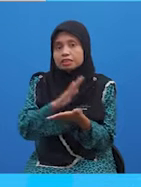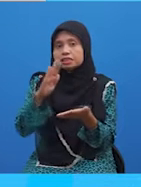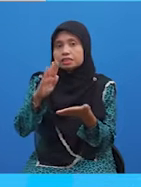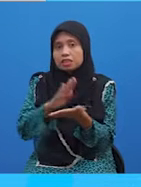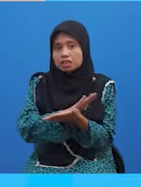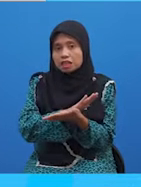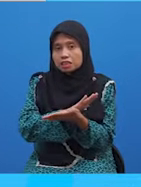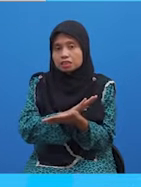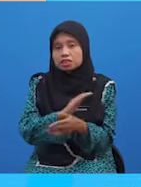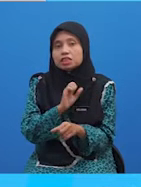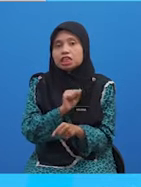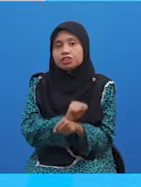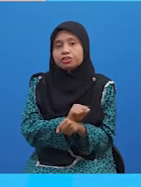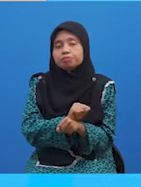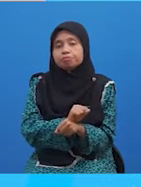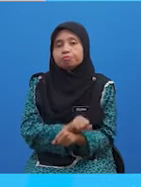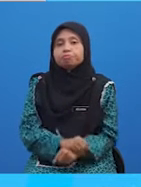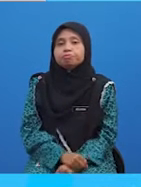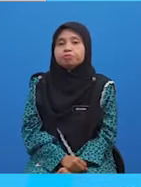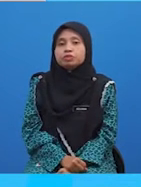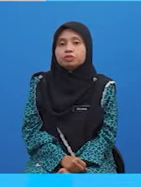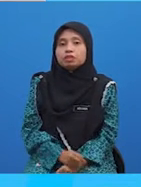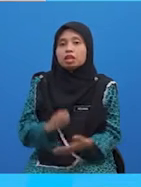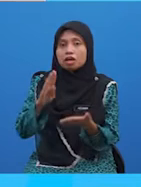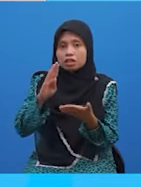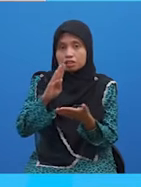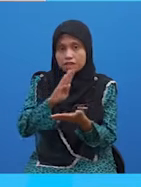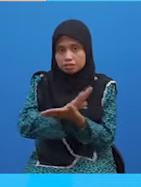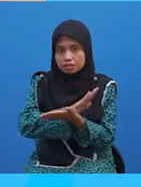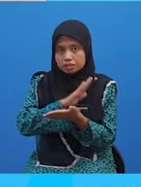yang perlu digandakan. Pembetulan,